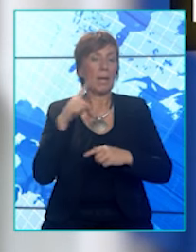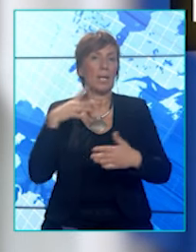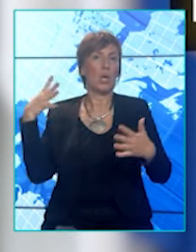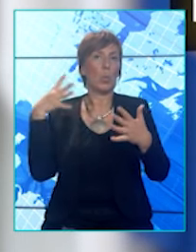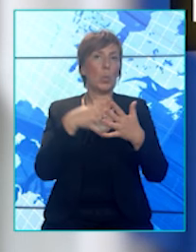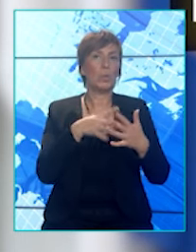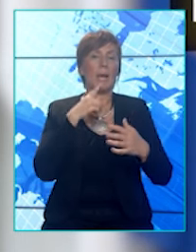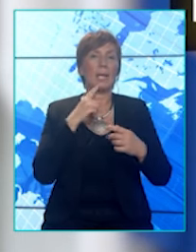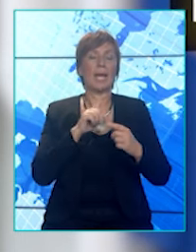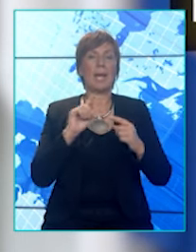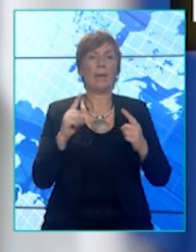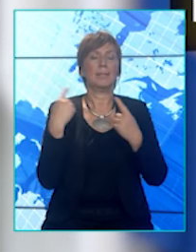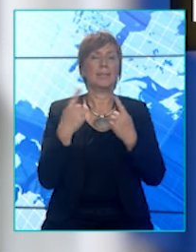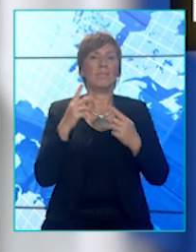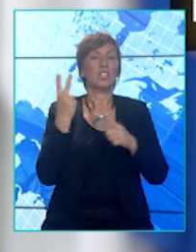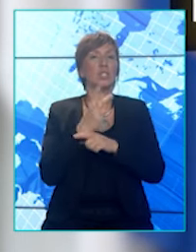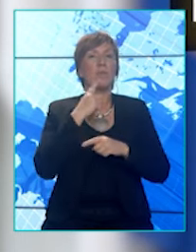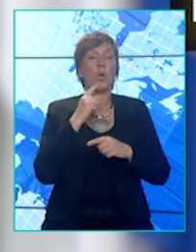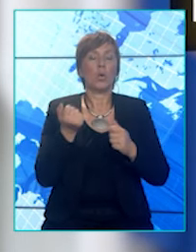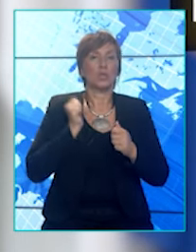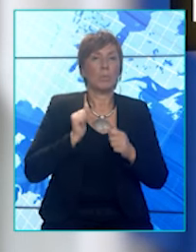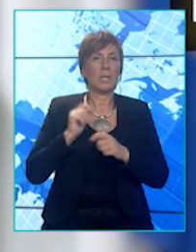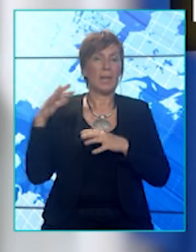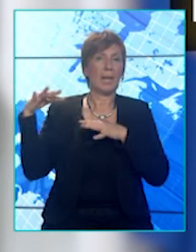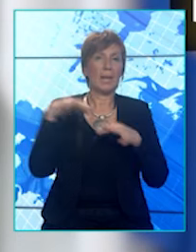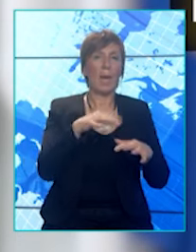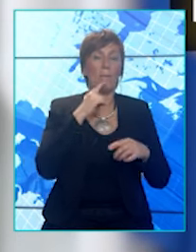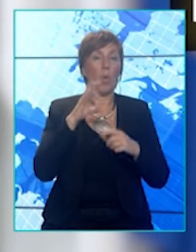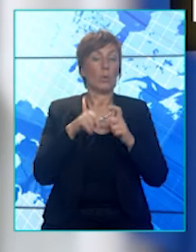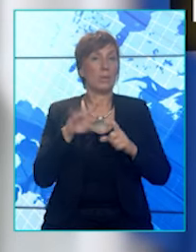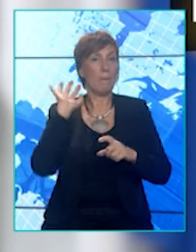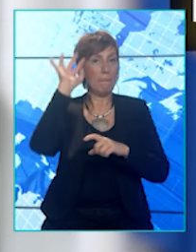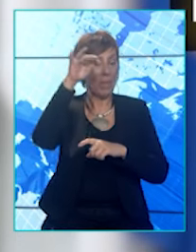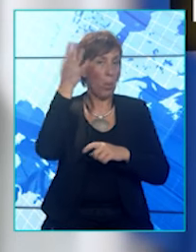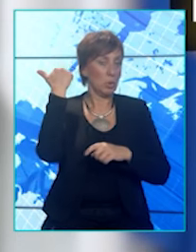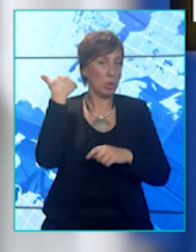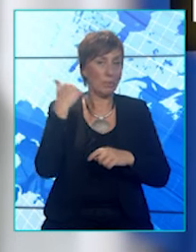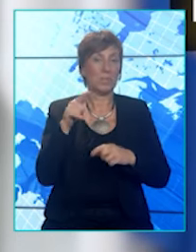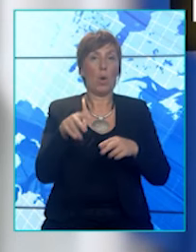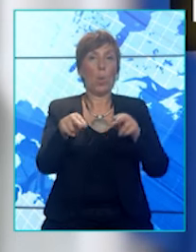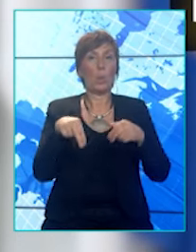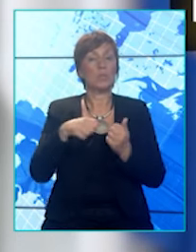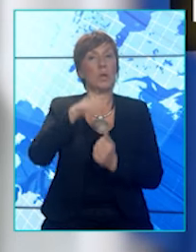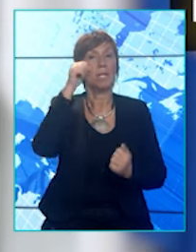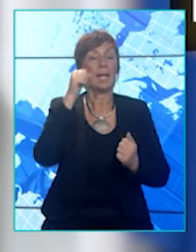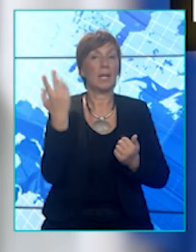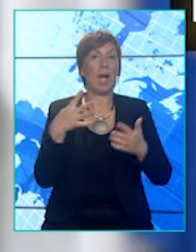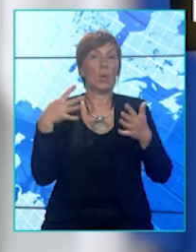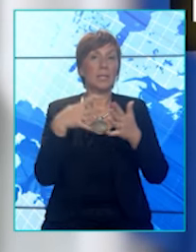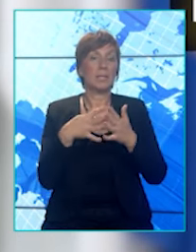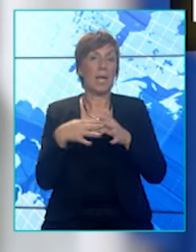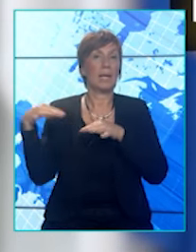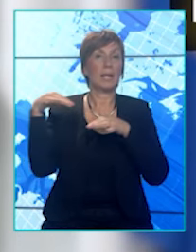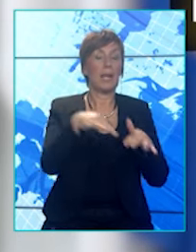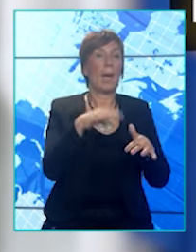na suverenitet država koje su pretrpjela oružanu agresiju od strane Miloševićevog režima. Usvojena deklaracija je direktan atak